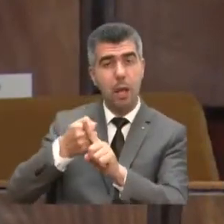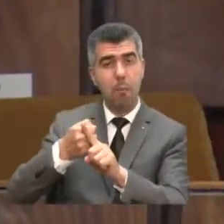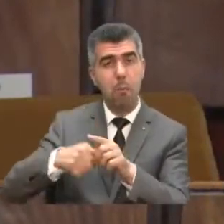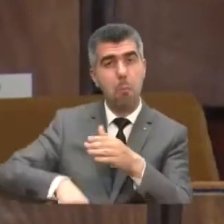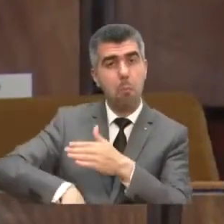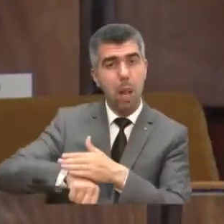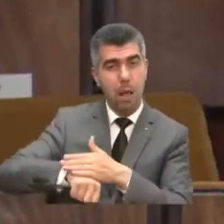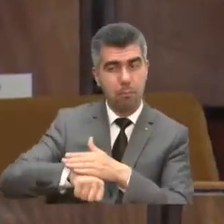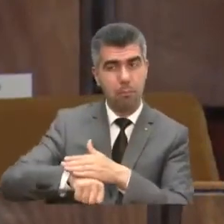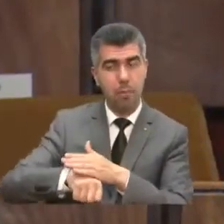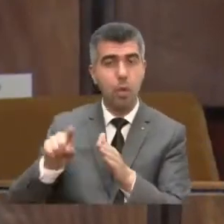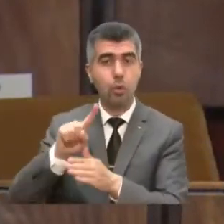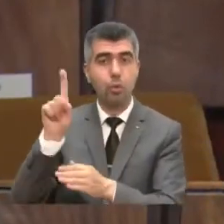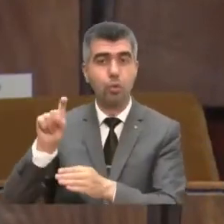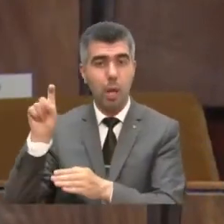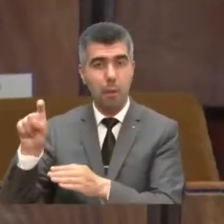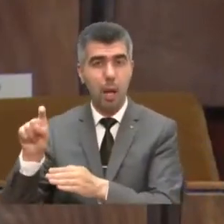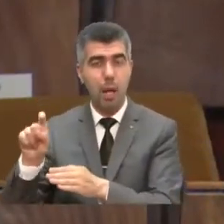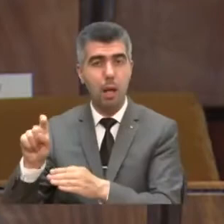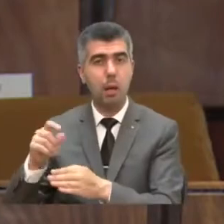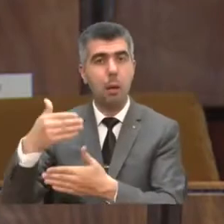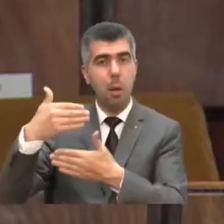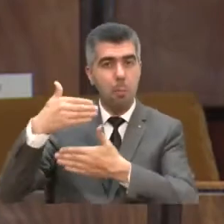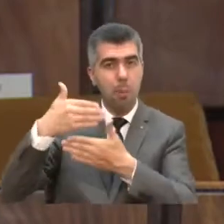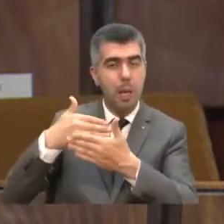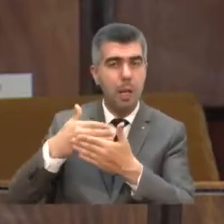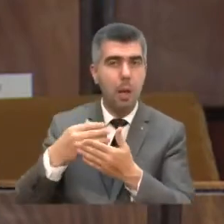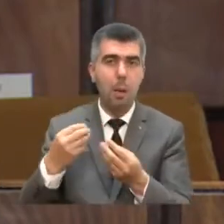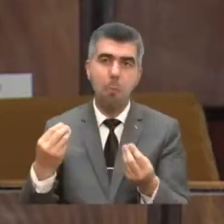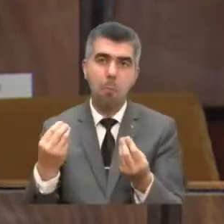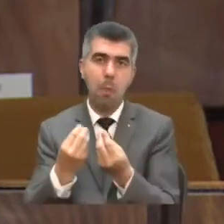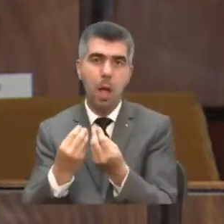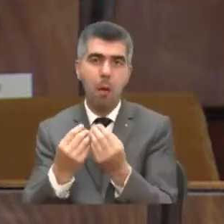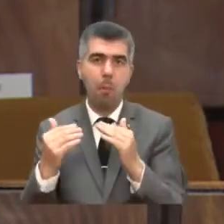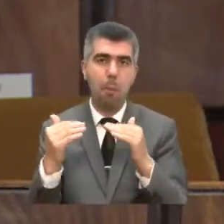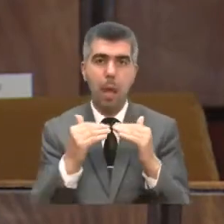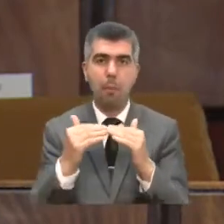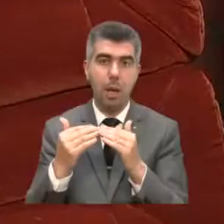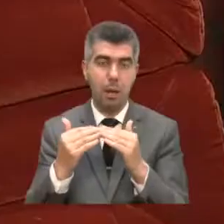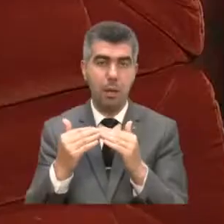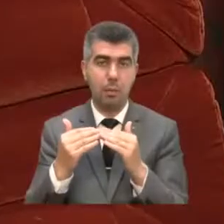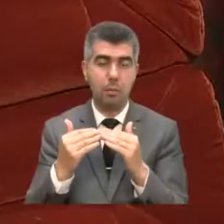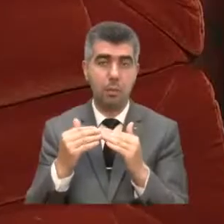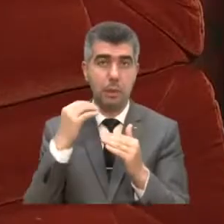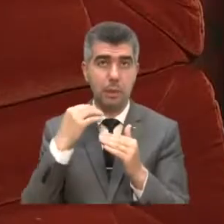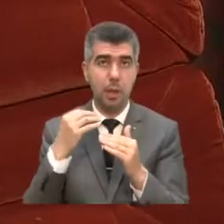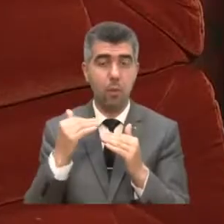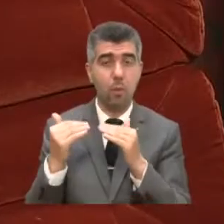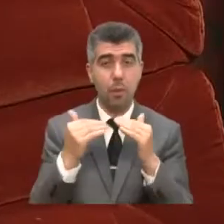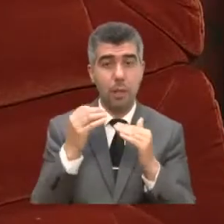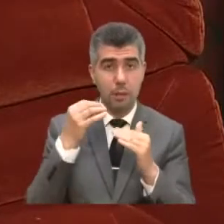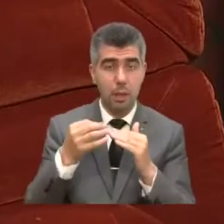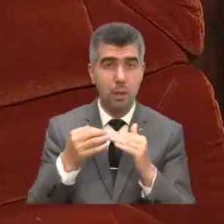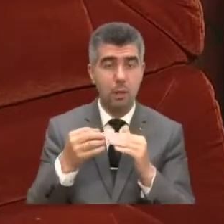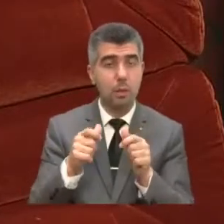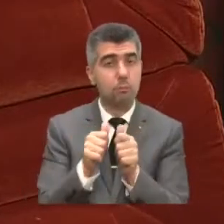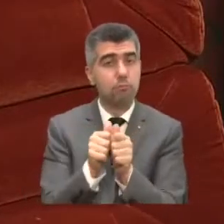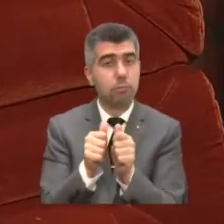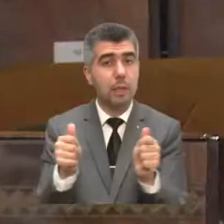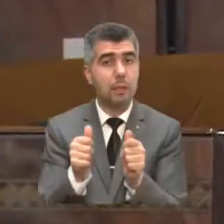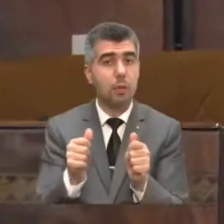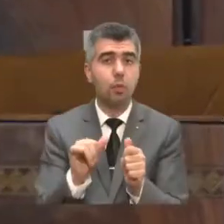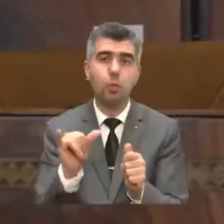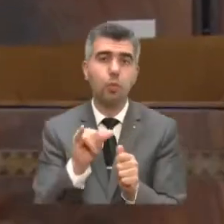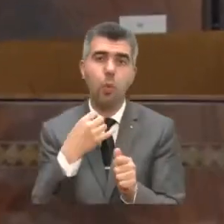جامعة الترابية كتبني كذلك وكتصلح الملاعب، خاصة ملاعب القرب. واش كاين شي تنسيق بيناتكم وفصلوا الشراكات في إنشاء